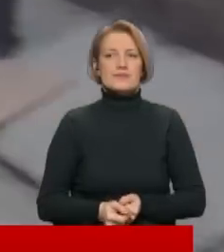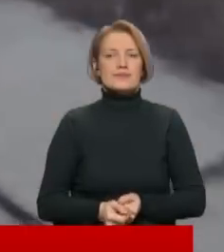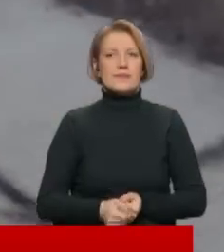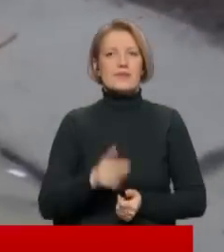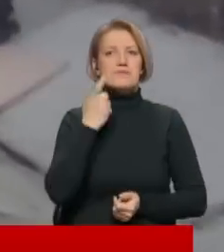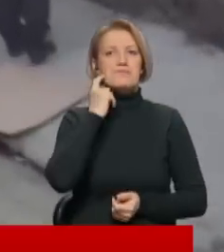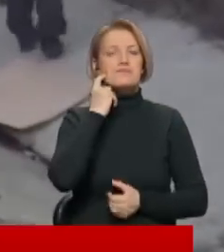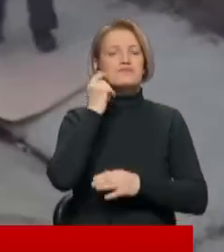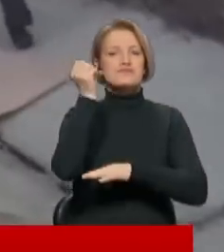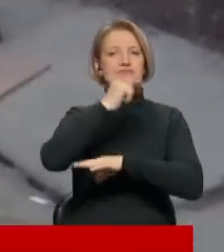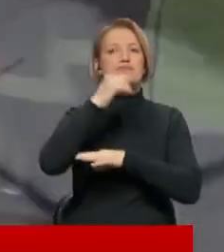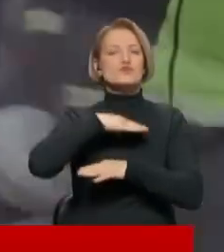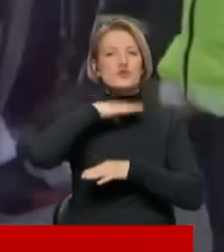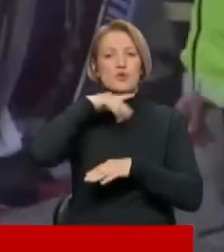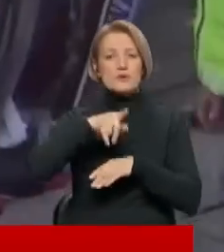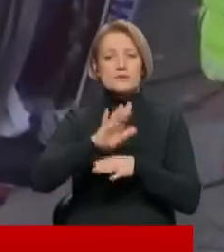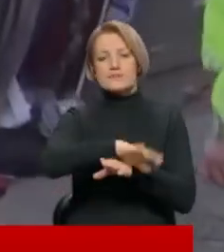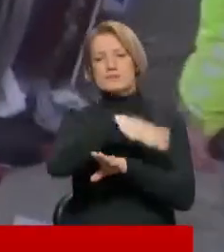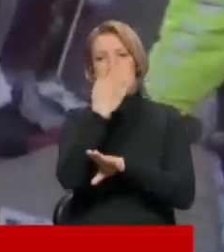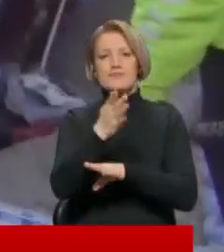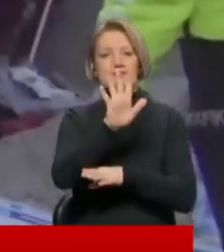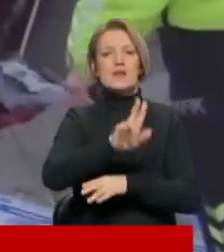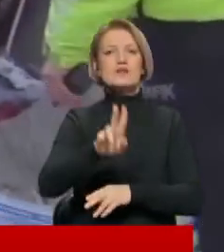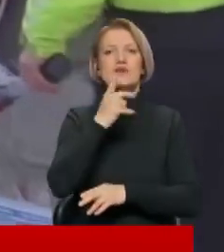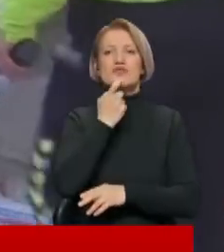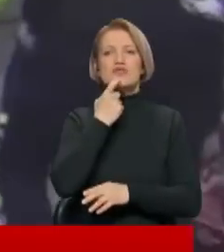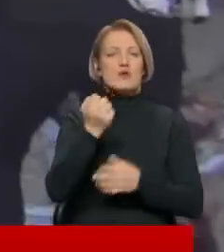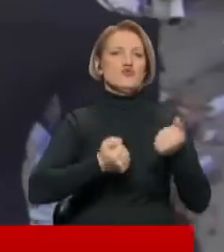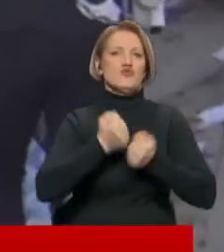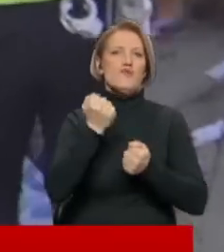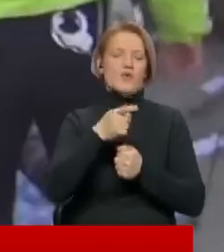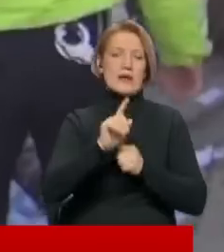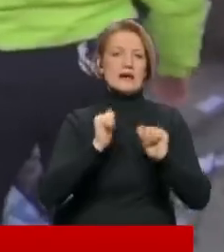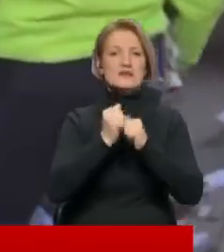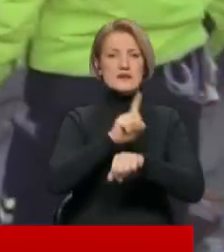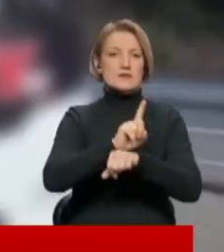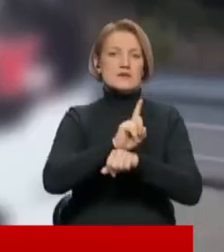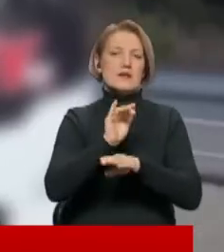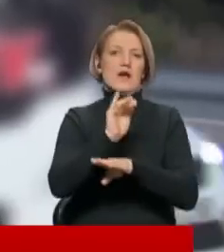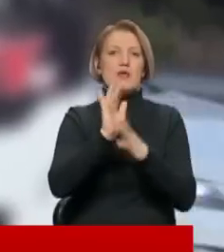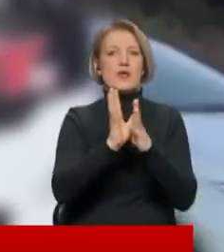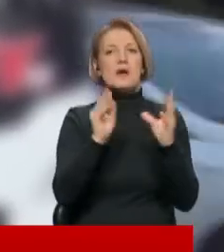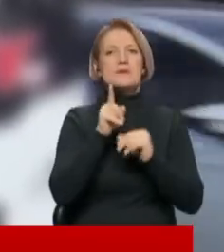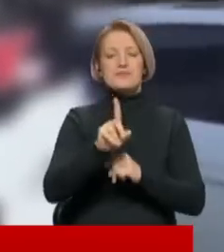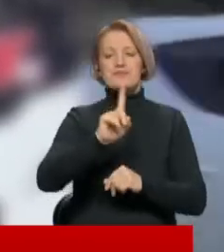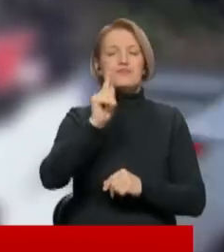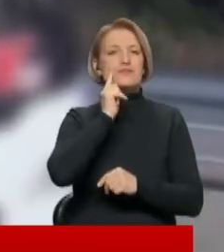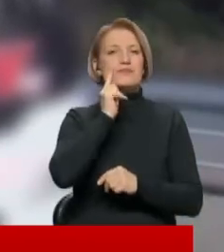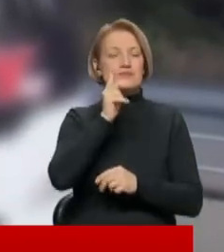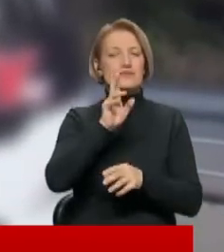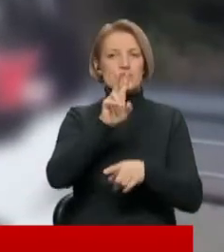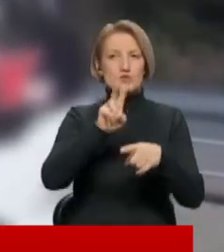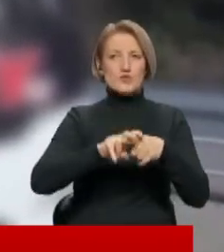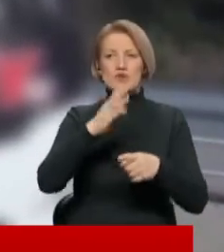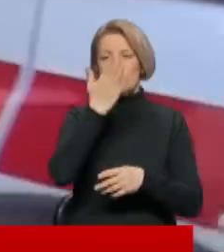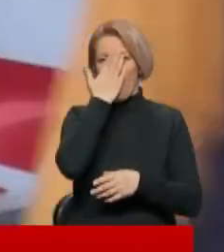patates yüklü kamyon devrildi kamyon şoförü 57 yaşındaki Seyfi Özcan kaza sırasında yaşamını yitirdi 10 yolcu taşıyan otobüs ön